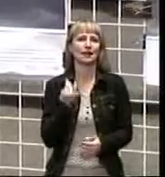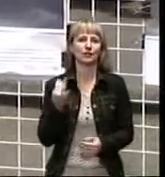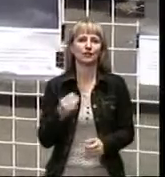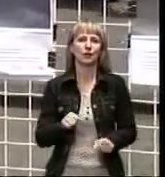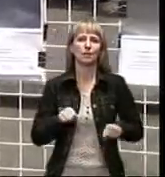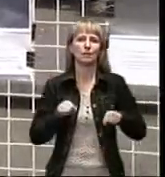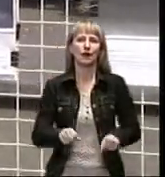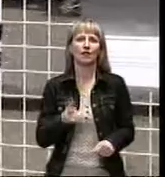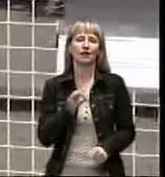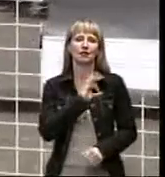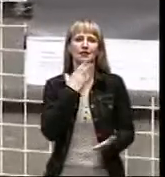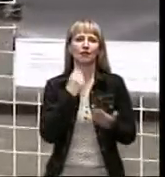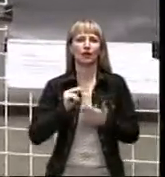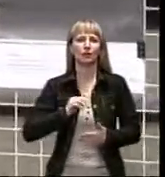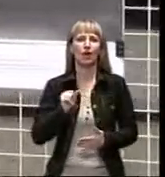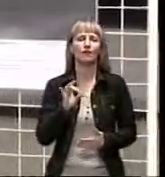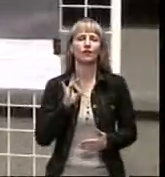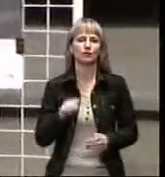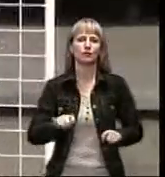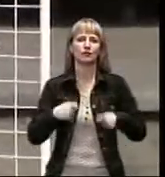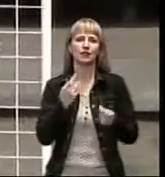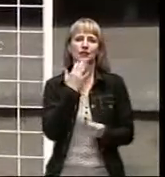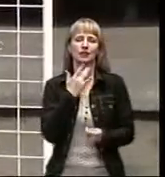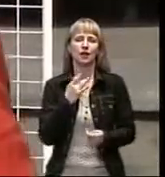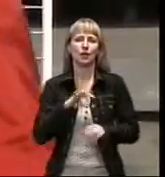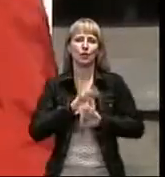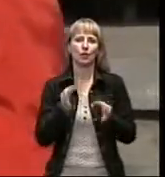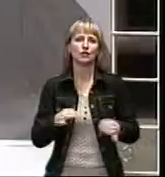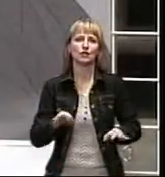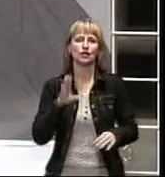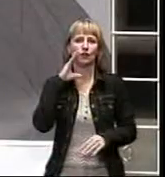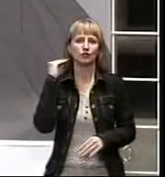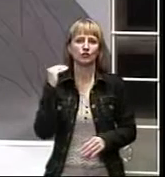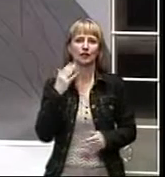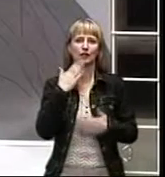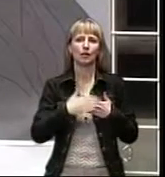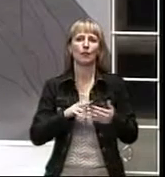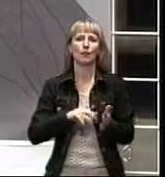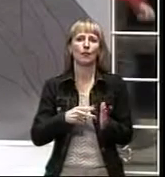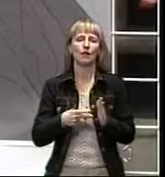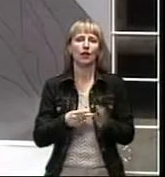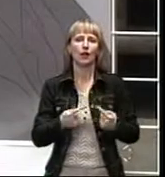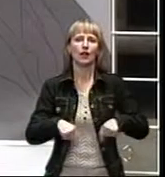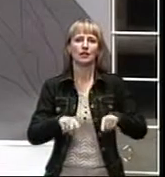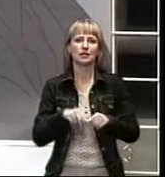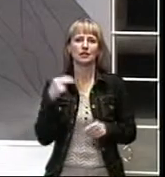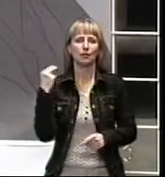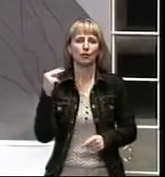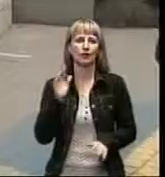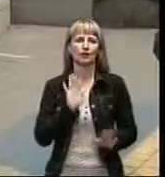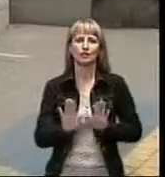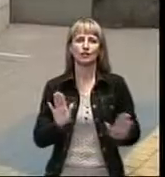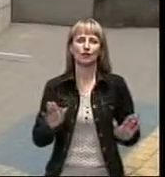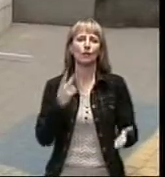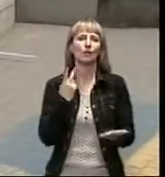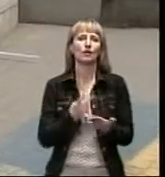на використання своїх робіт автор передав Національному музею Шевченка. У найближчих планах організаторів запорізької виставки